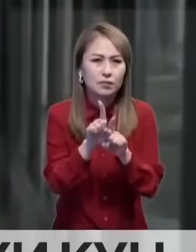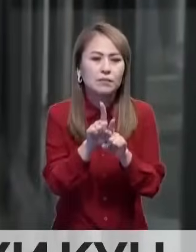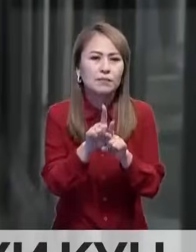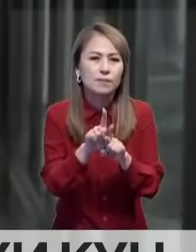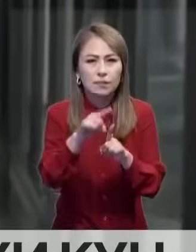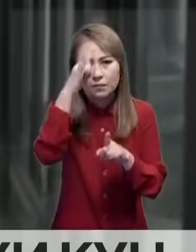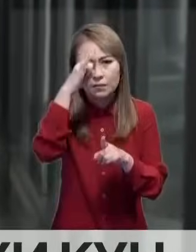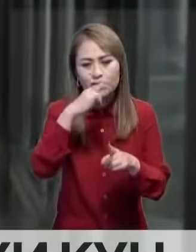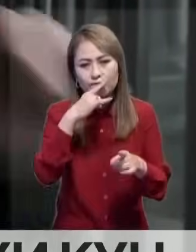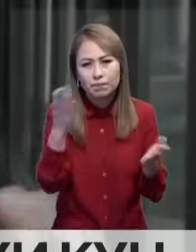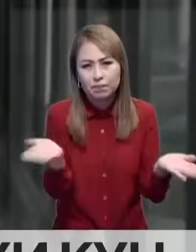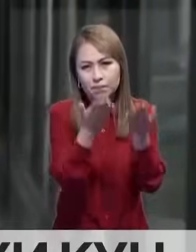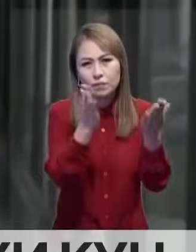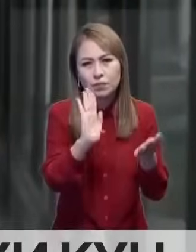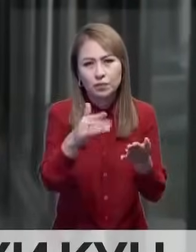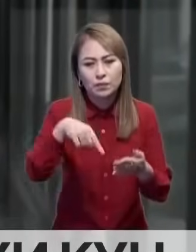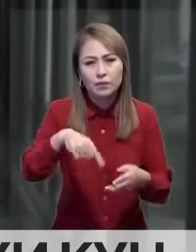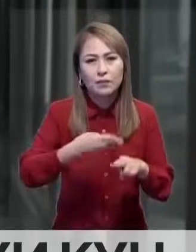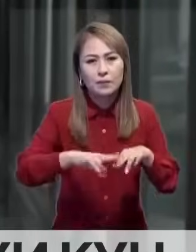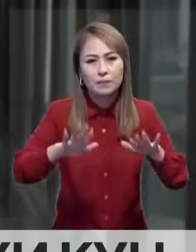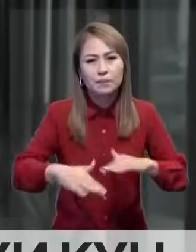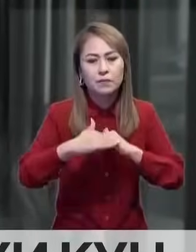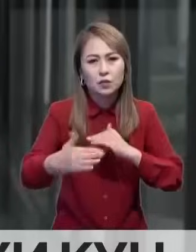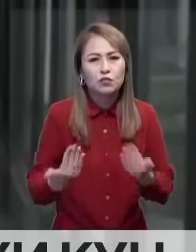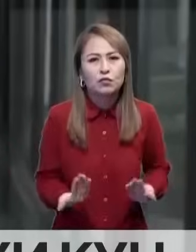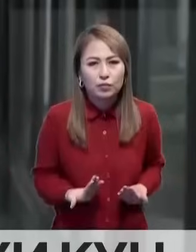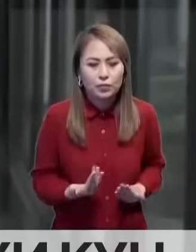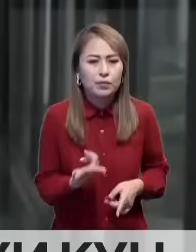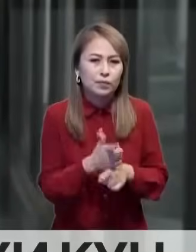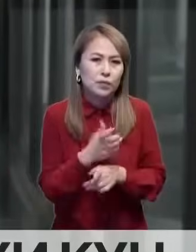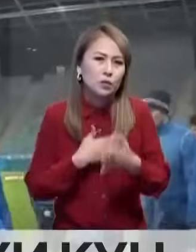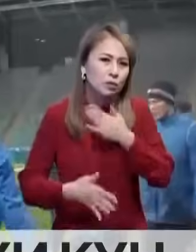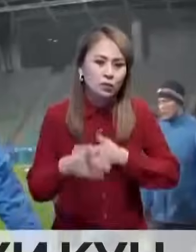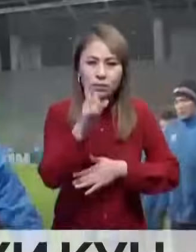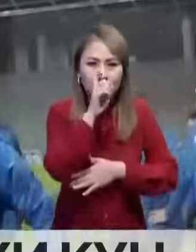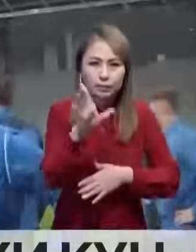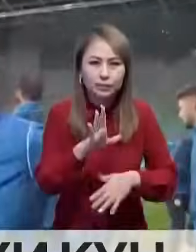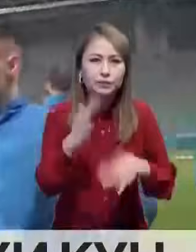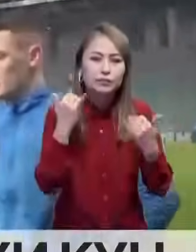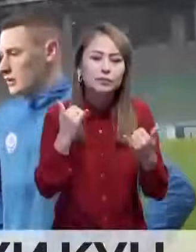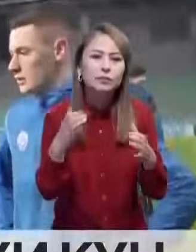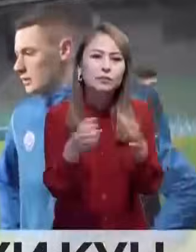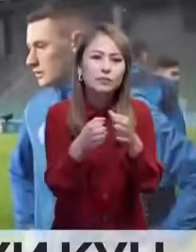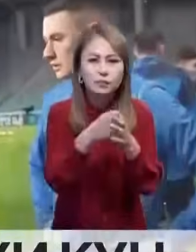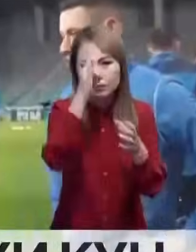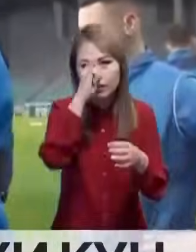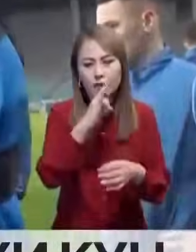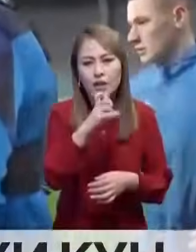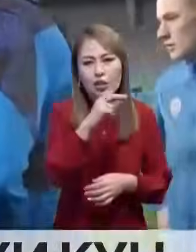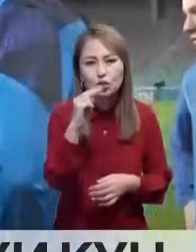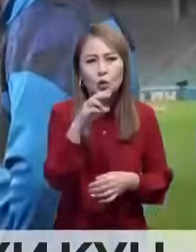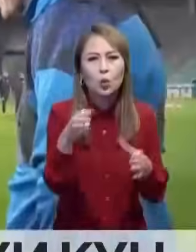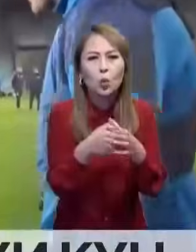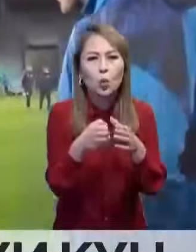арнайы Қазақстанға жанкүйер боламыз дейді. Осында тұрып жатқан қырғыздар. Оның өзі біз үшін бір жақсы жетістік. Айта кетейік, Қазақстан құрамасы қазір H тобының